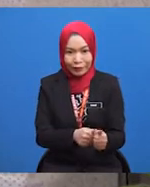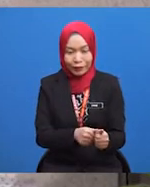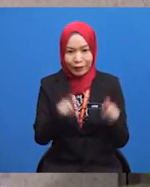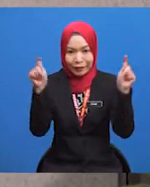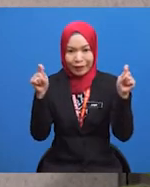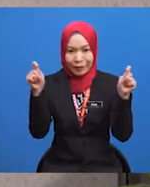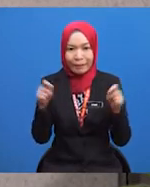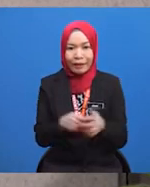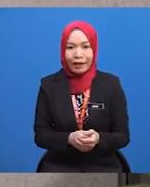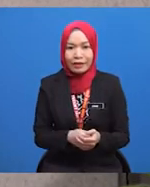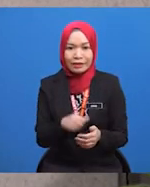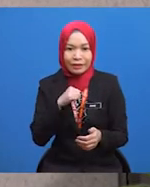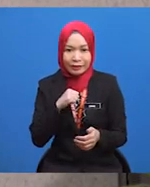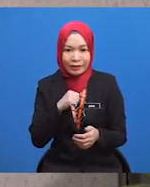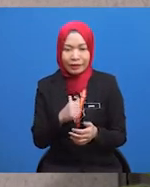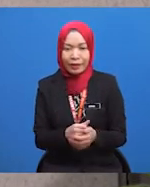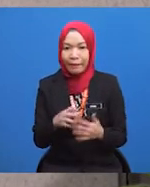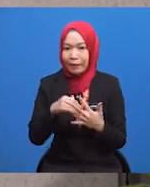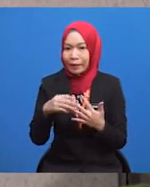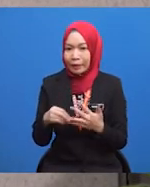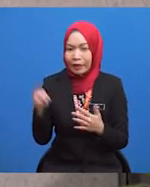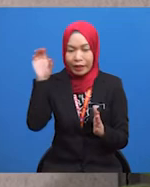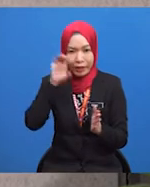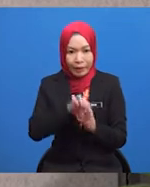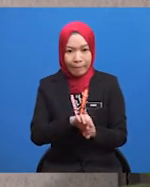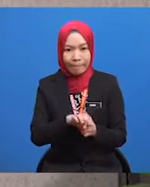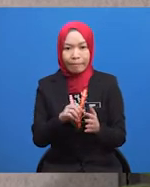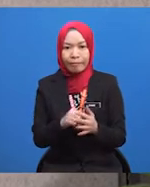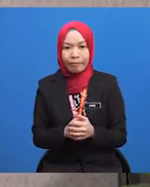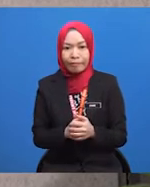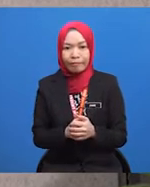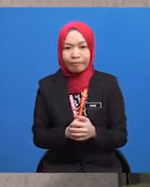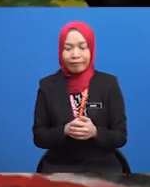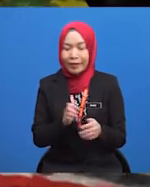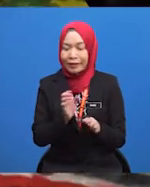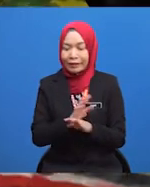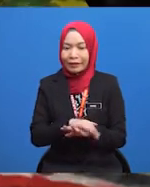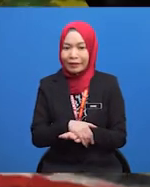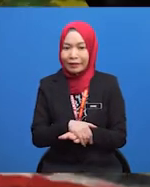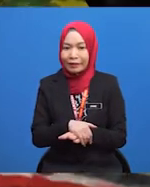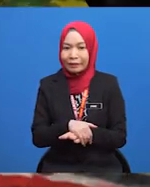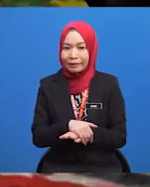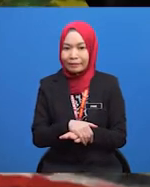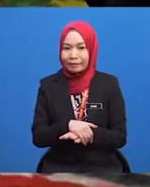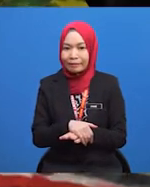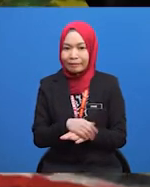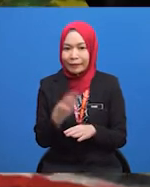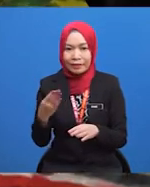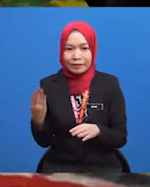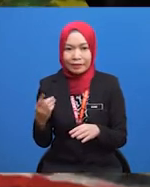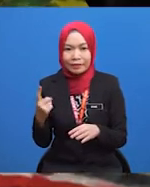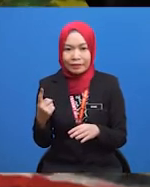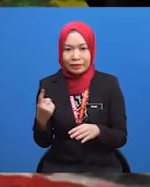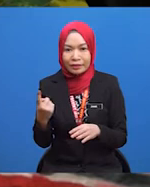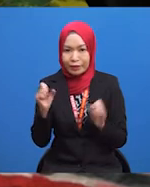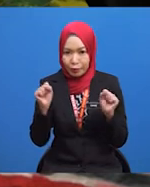masing-masing. Pilihan gambar tidak semestinya dengan jumlah yang banyak. Murid-murid boleh hanya